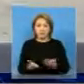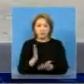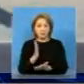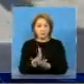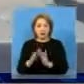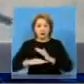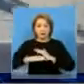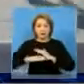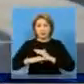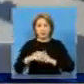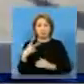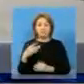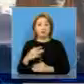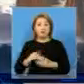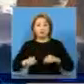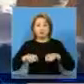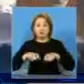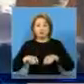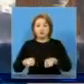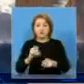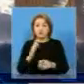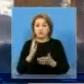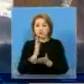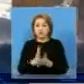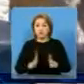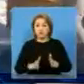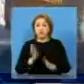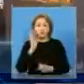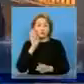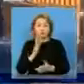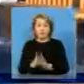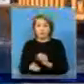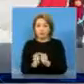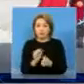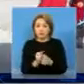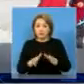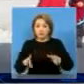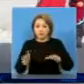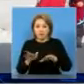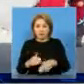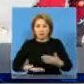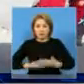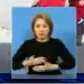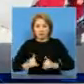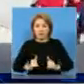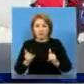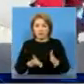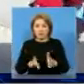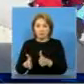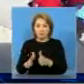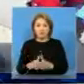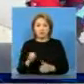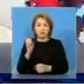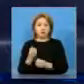алаңы, 25 шақырымдық жүгіру жолы бар. Ішіне су құбыры тартылып, жиек тастармен көмкерілген. Жаяу жүргіншілерге арналған жол су